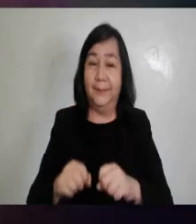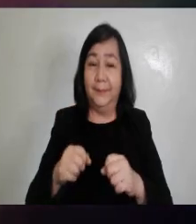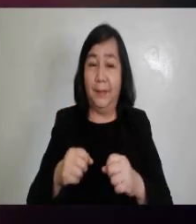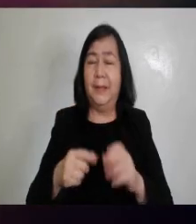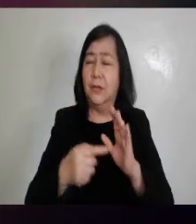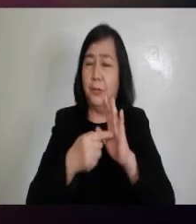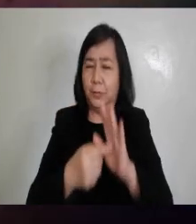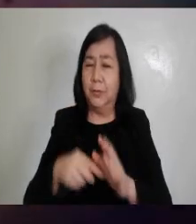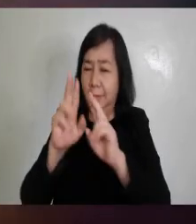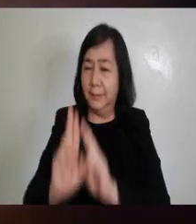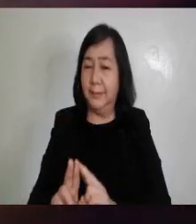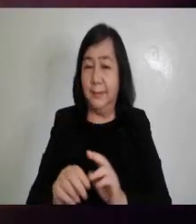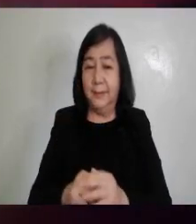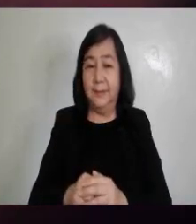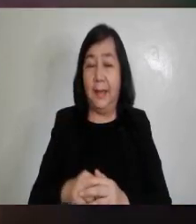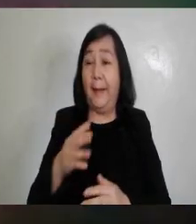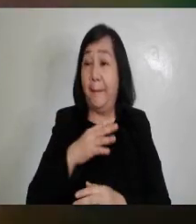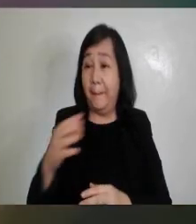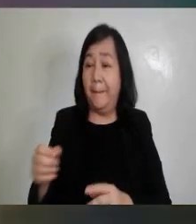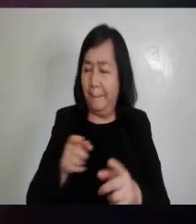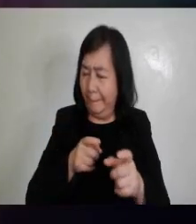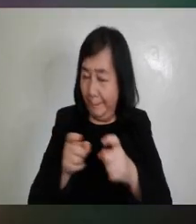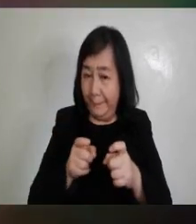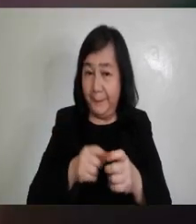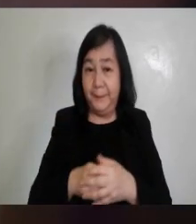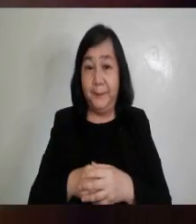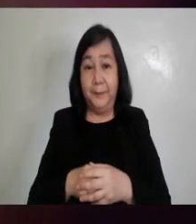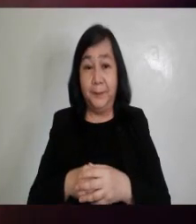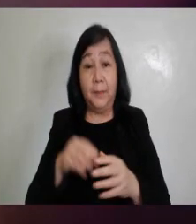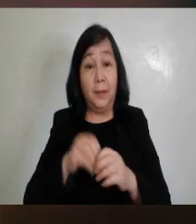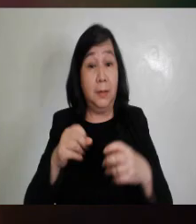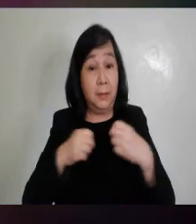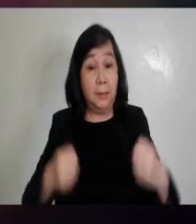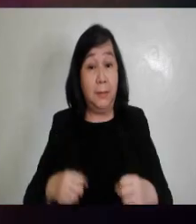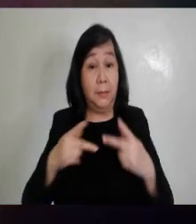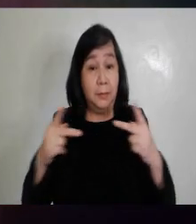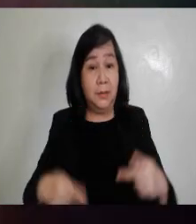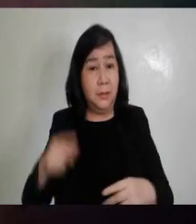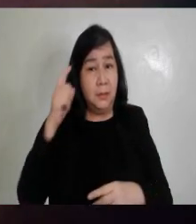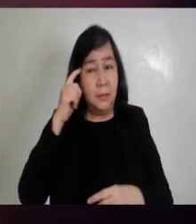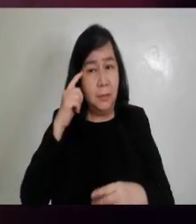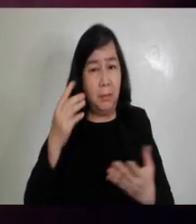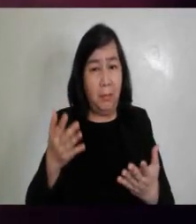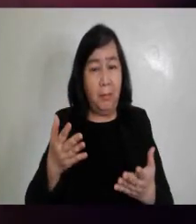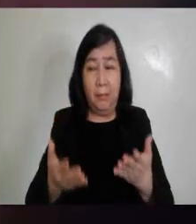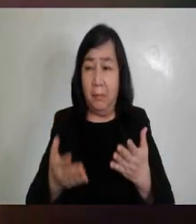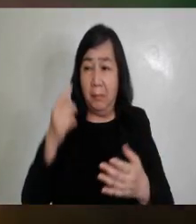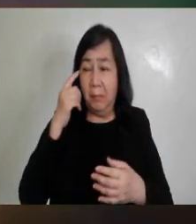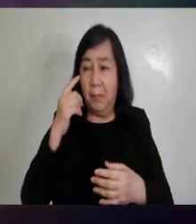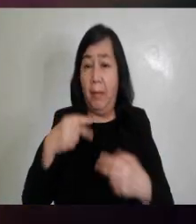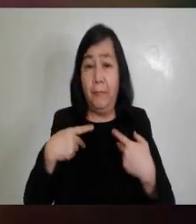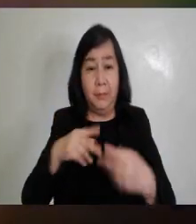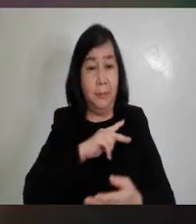ay maaaring magpakita ng respeto at pagpipigil. Ang mga eskriba at pariseyo ay iniisip na